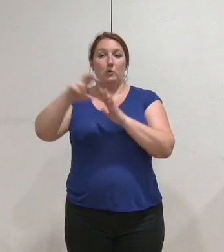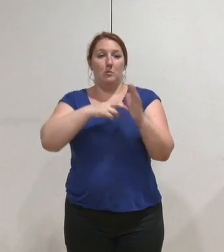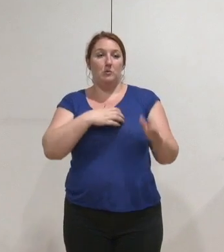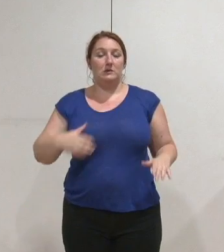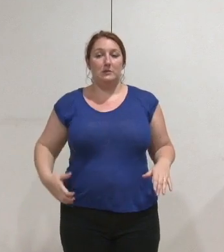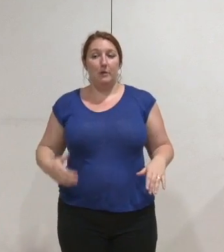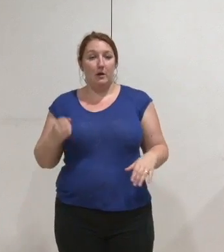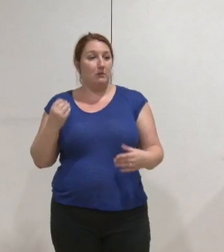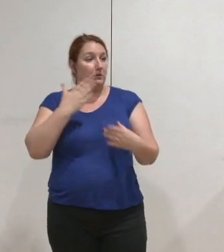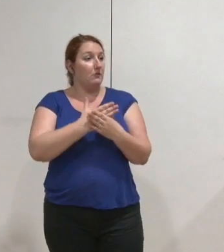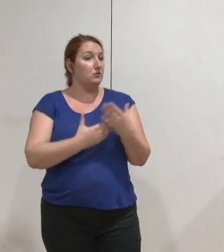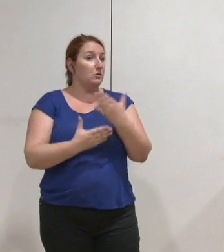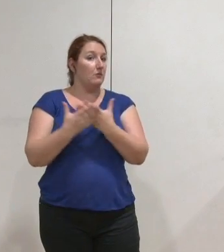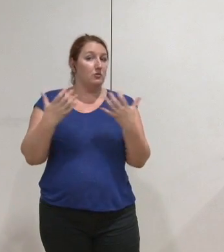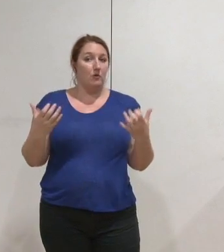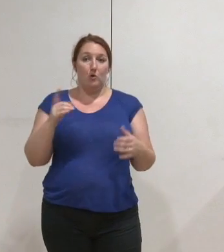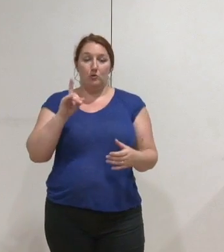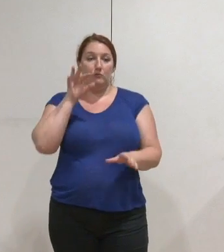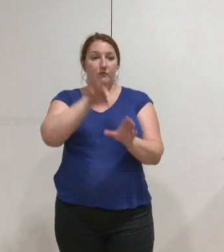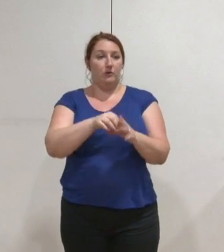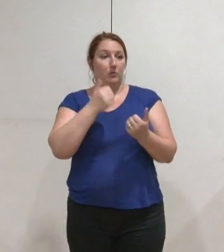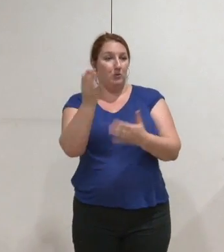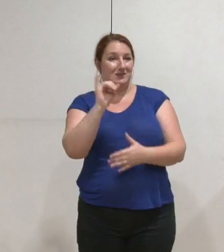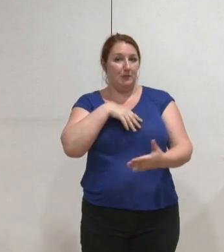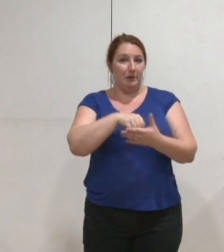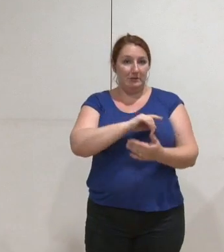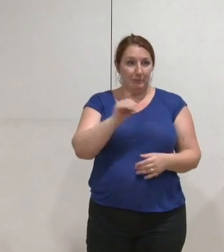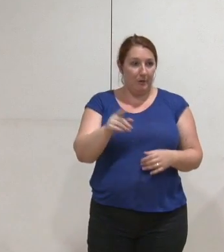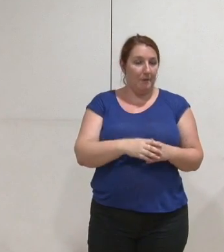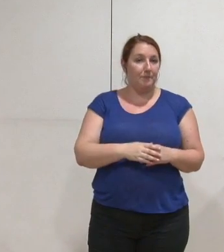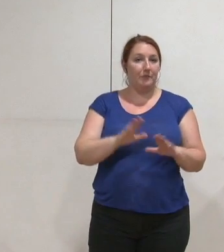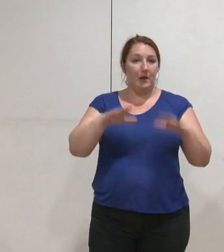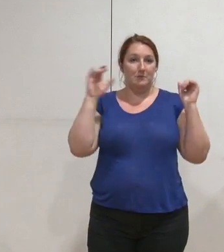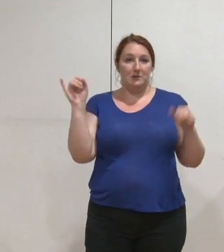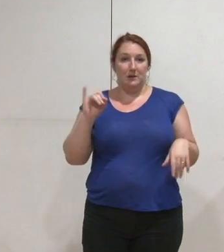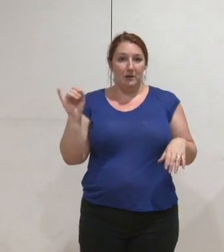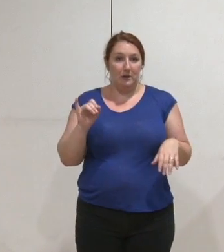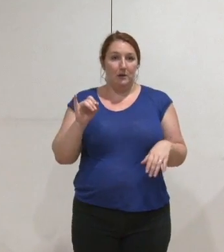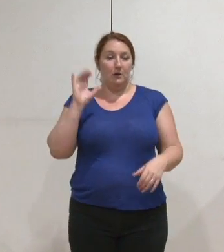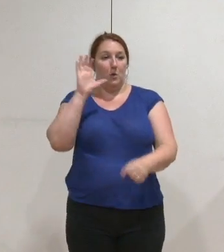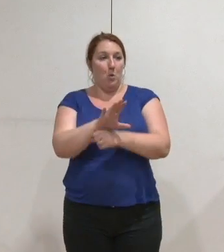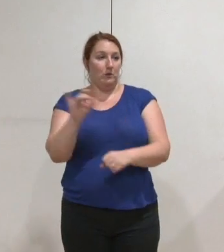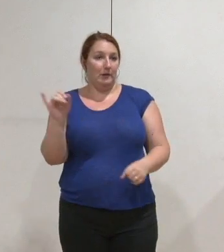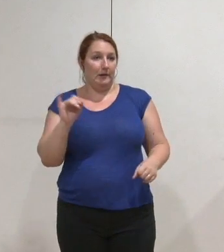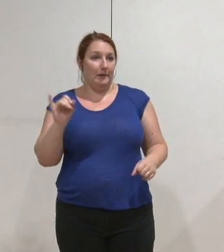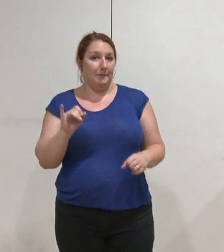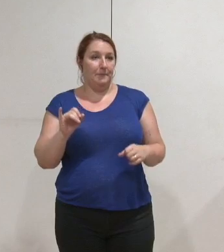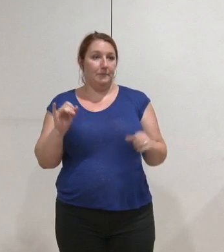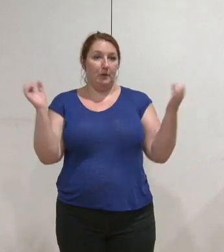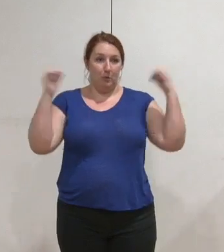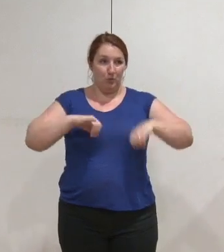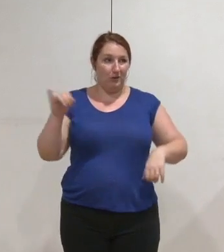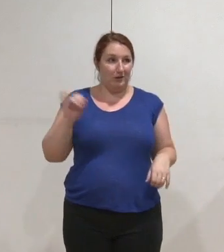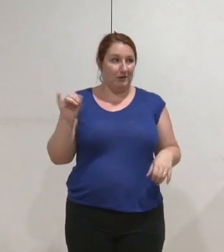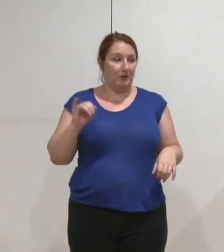des interventions non je la mets au voix qui ne prend pas part au vote qui s'abstient qui vote contre qui vote